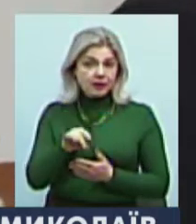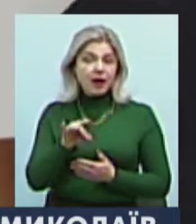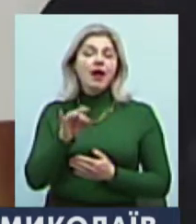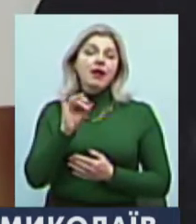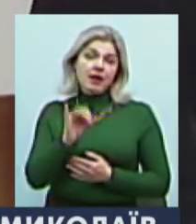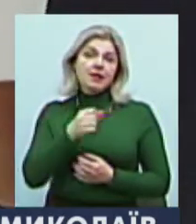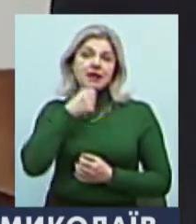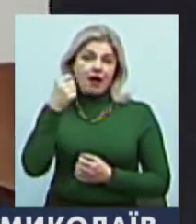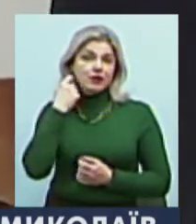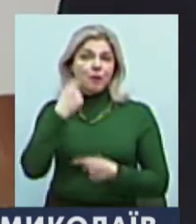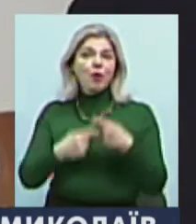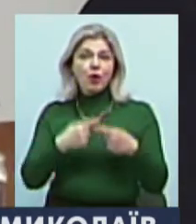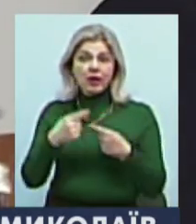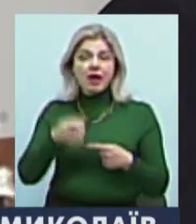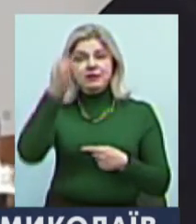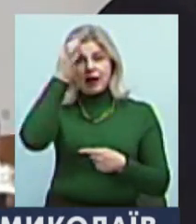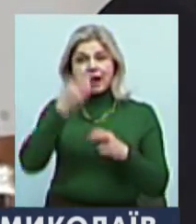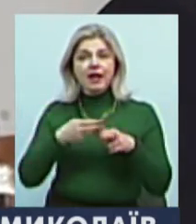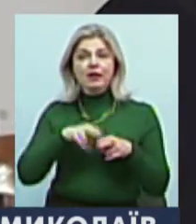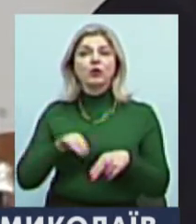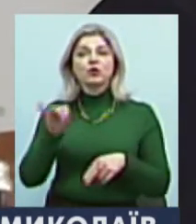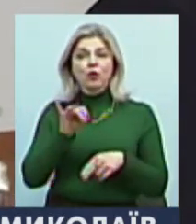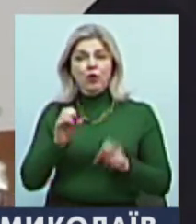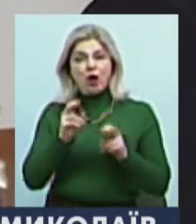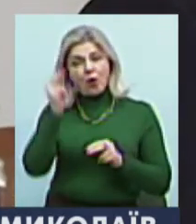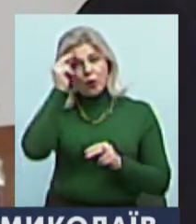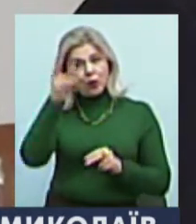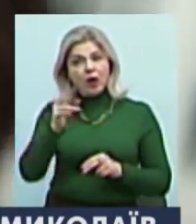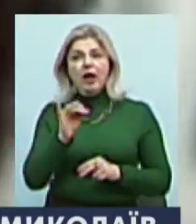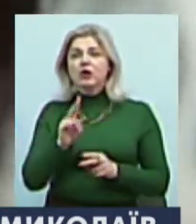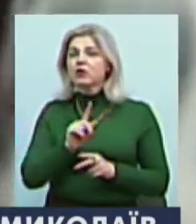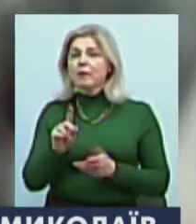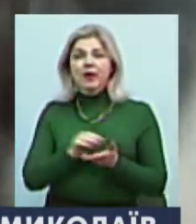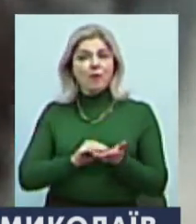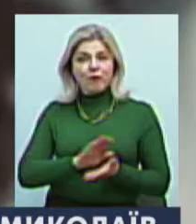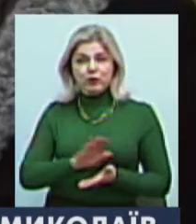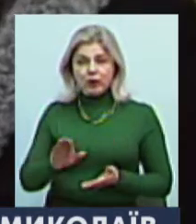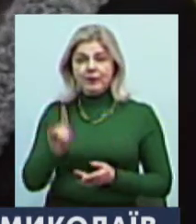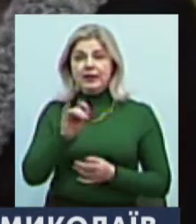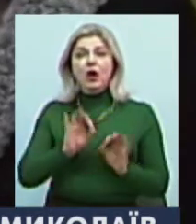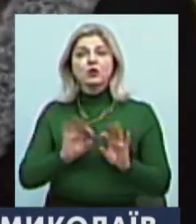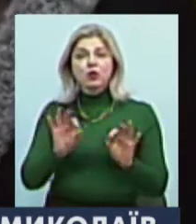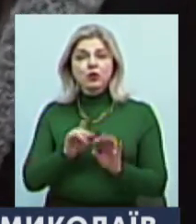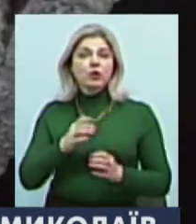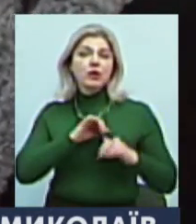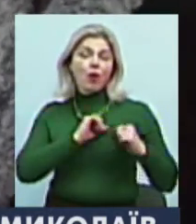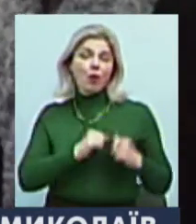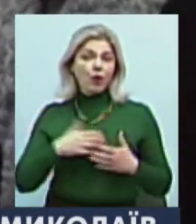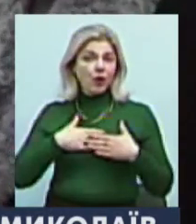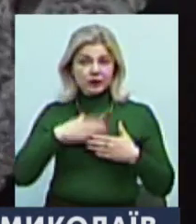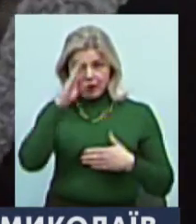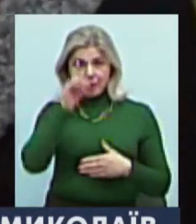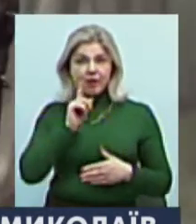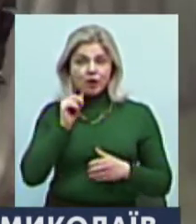про цю історію як про урок історії. І щоб він не повторювався. За сюжетом, закохані юнаки разом з іншими